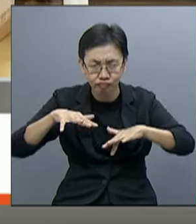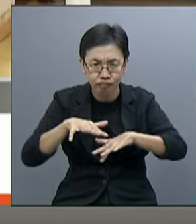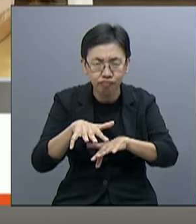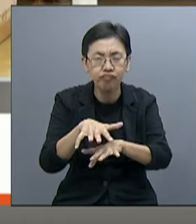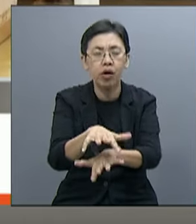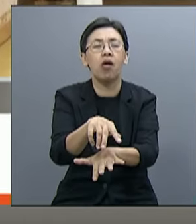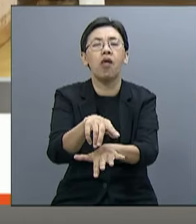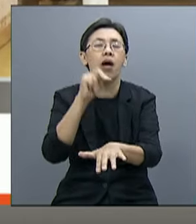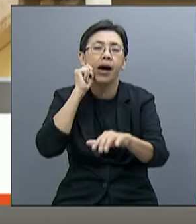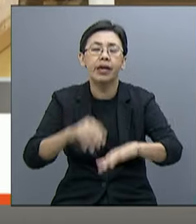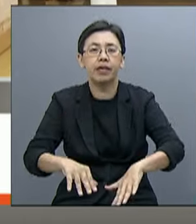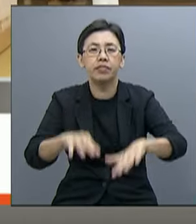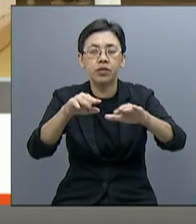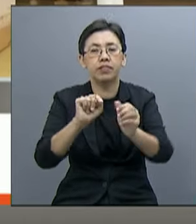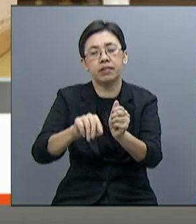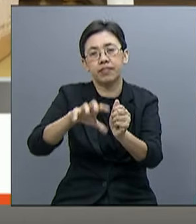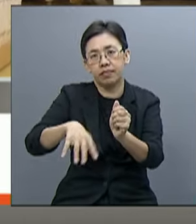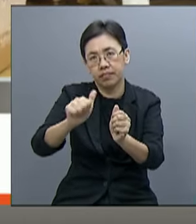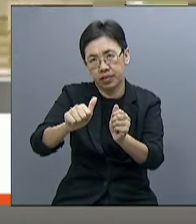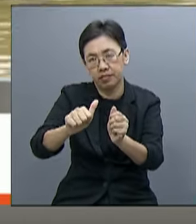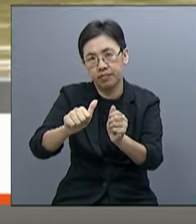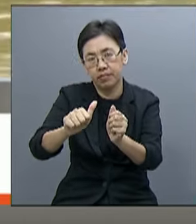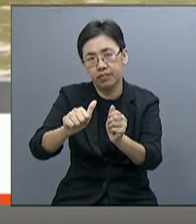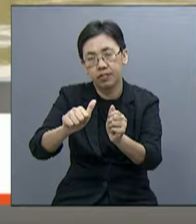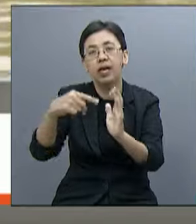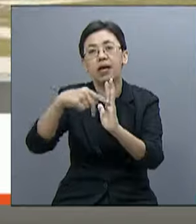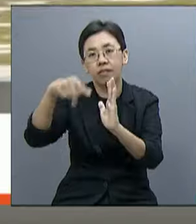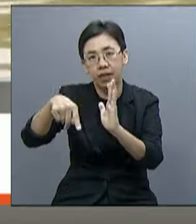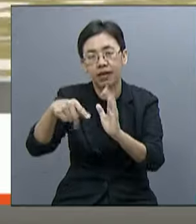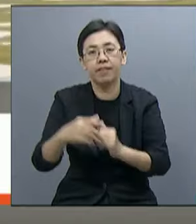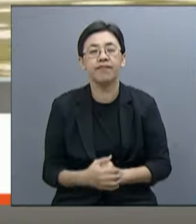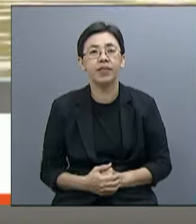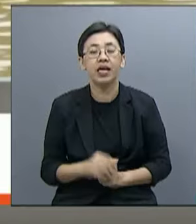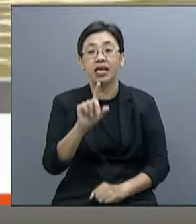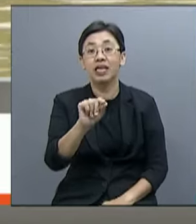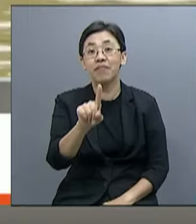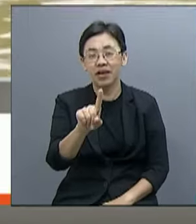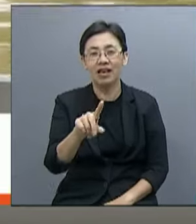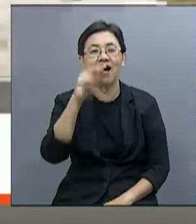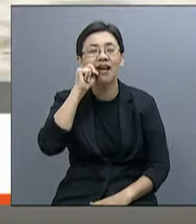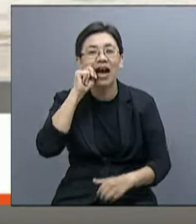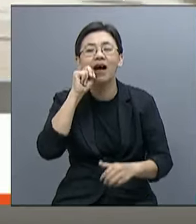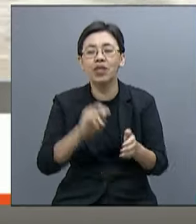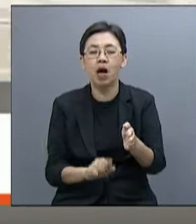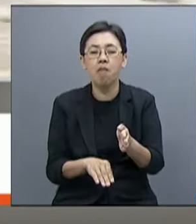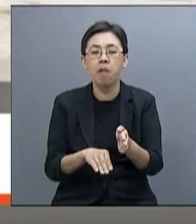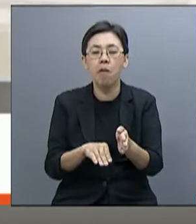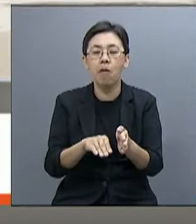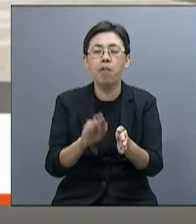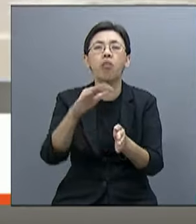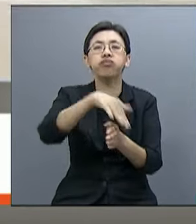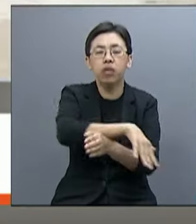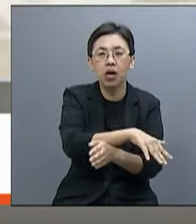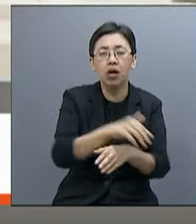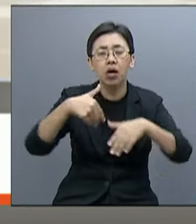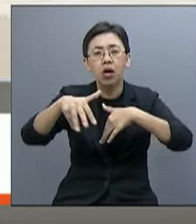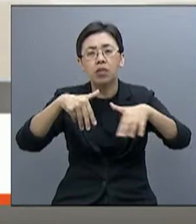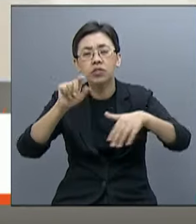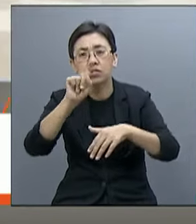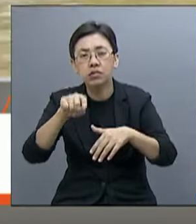ในพื้นที่อำเภอเมือง ค่ะ อำเภอเมืองแพร่นะครับวันที่21นี่น้ำก็เริ่มล้นตลิ่งแล้วครับ คนในพื้นที่คงจะมีคำถ